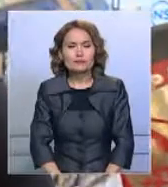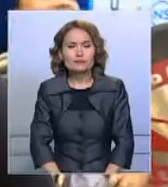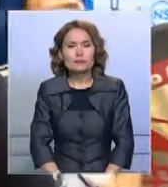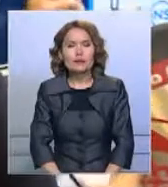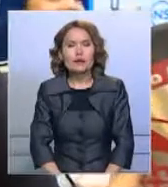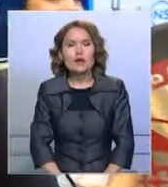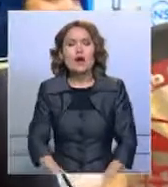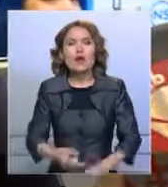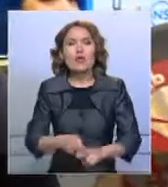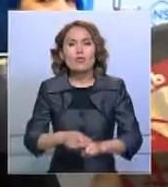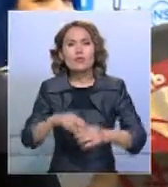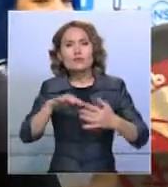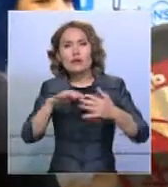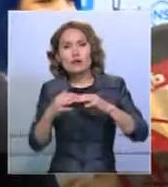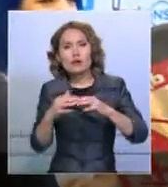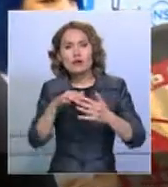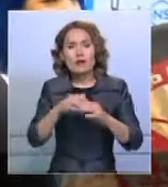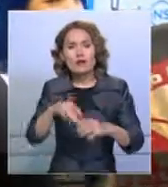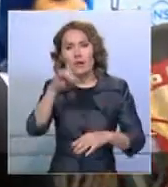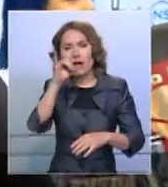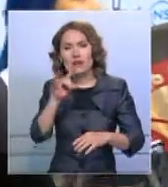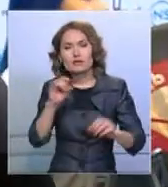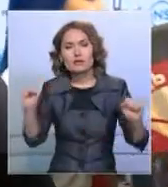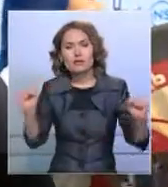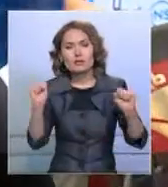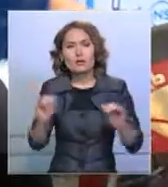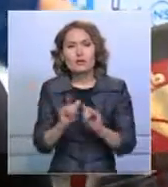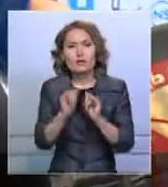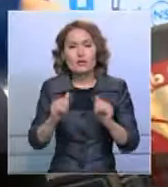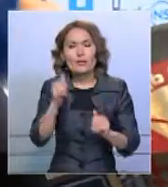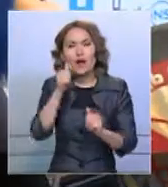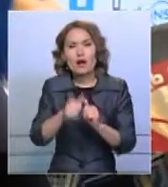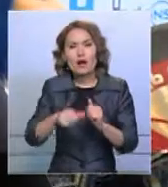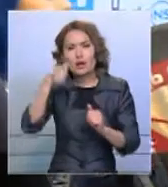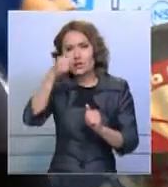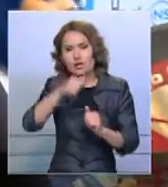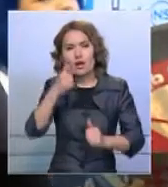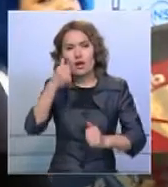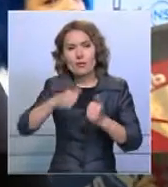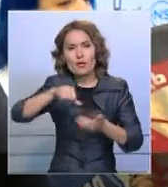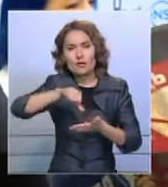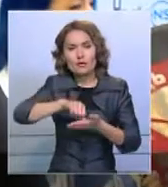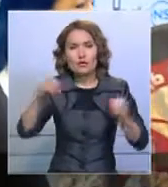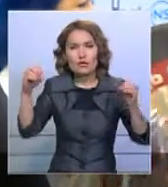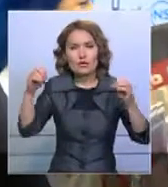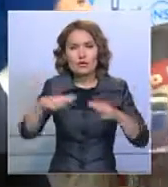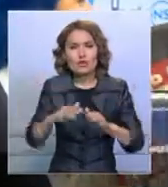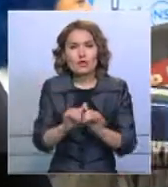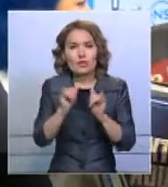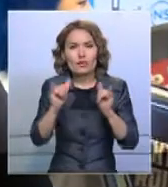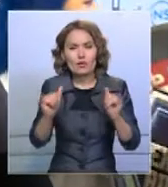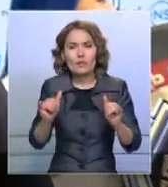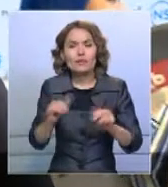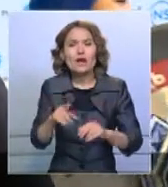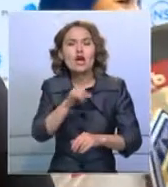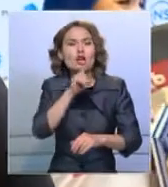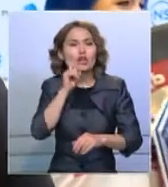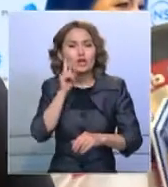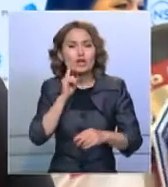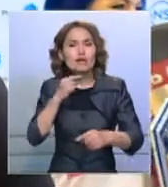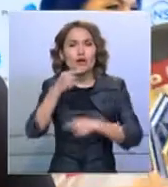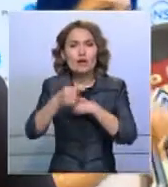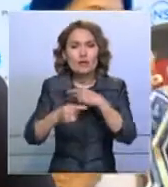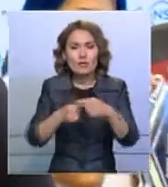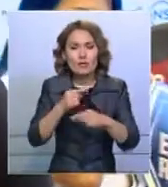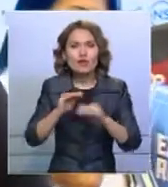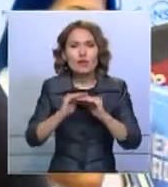Аралас жекпе-жек елімізде соңғы жылдар кеңінен танылып келеді. Жыл сайын жарысқа қатысушылардың саны артқанын байқаймыз. Әсіресе жас өспірімдер